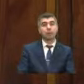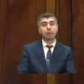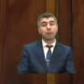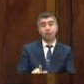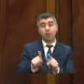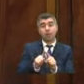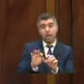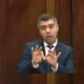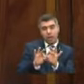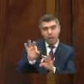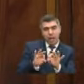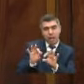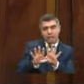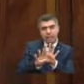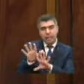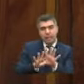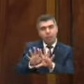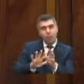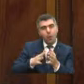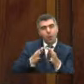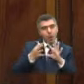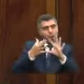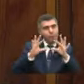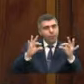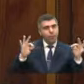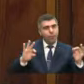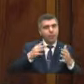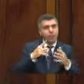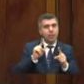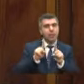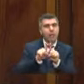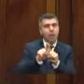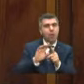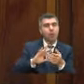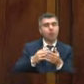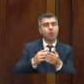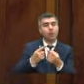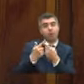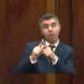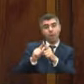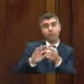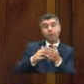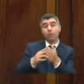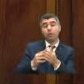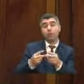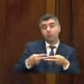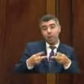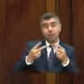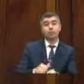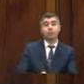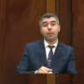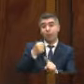التفصيلية العملية الكفيلة بتنزيلها بشكل ناجع وفعال. وهذا